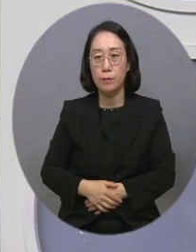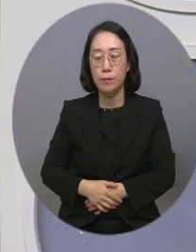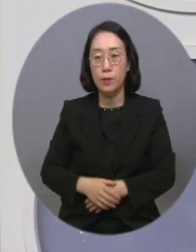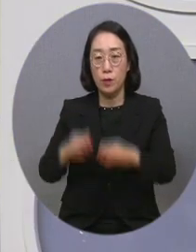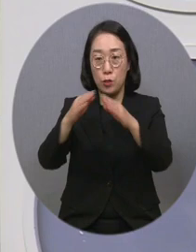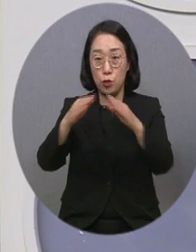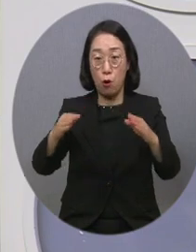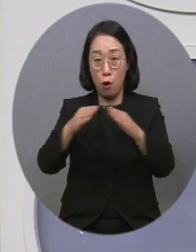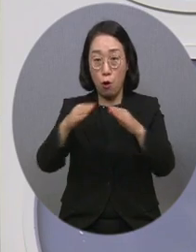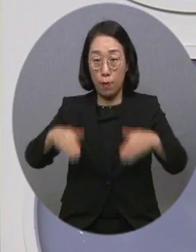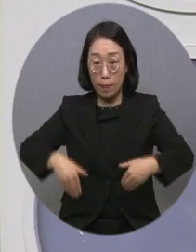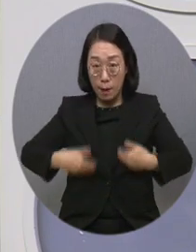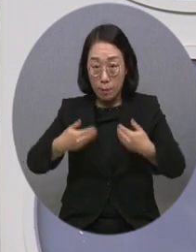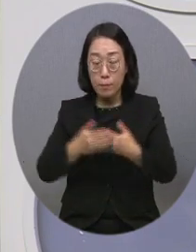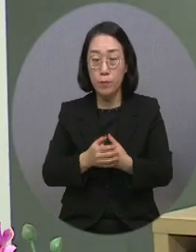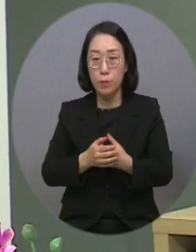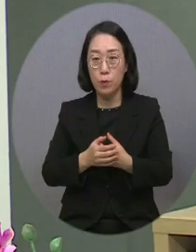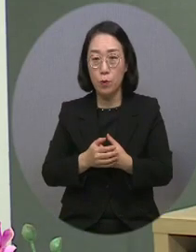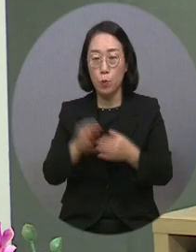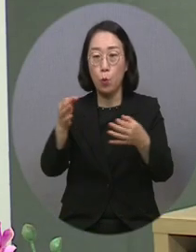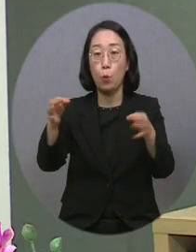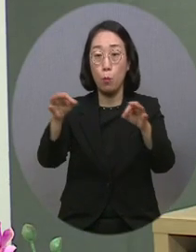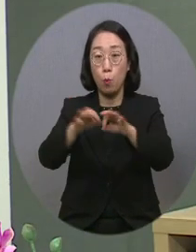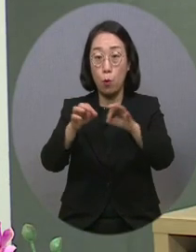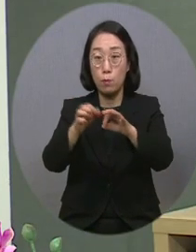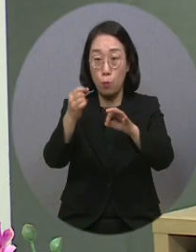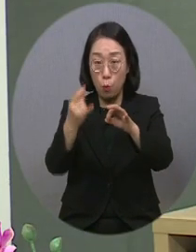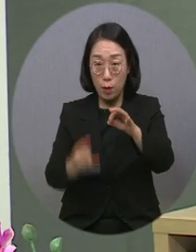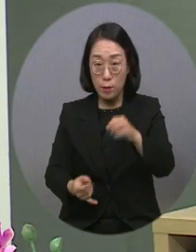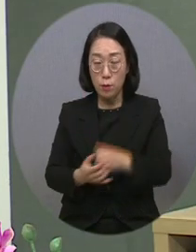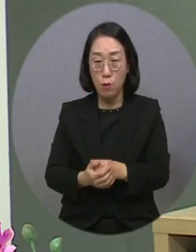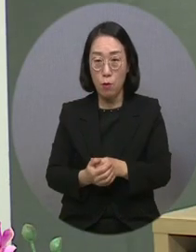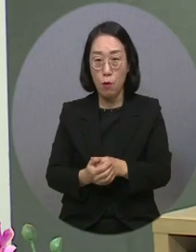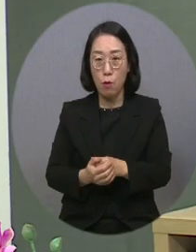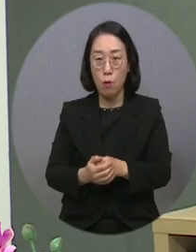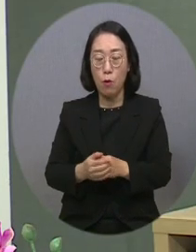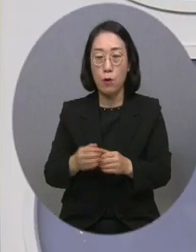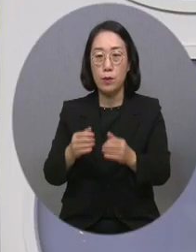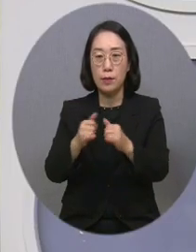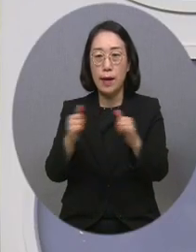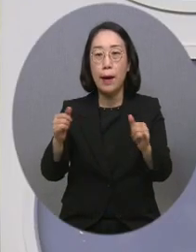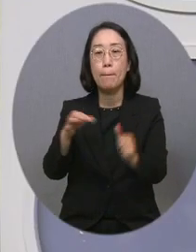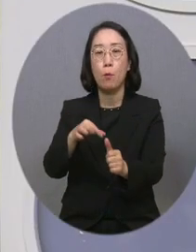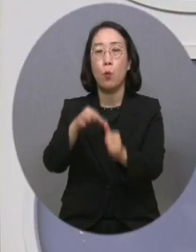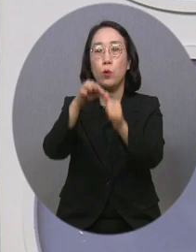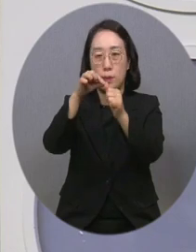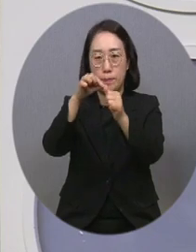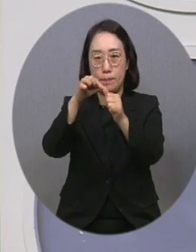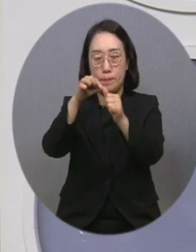전남 사회복지 공동 모금회에서 그 공채를 하더라고요. 아. 예, 공채를 해서